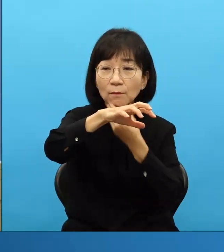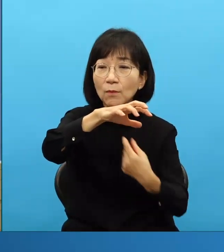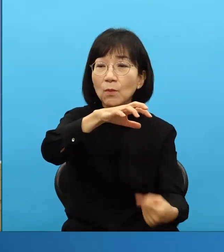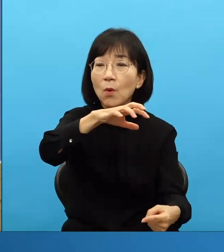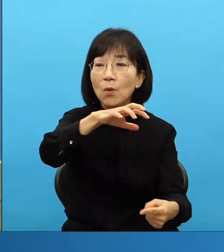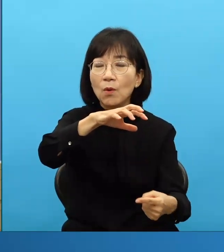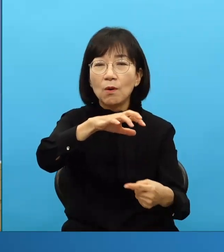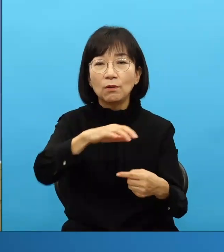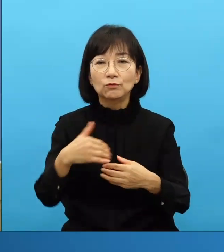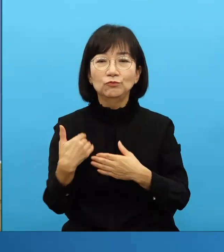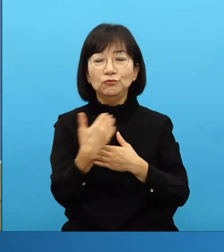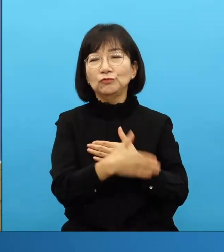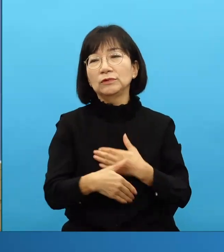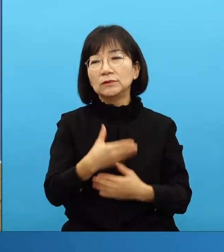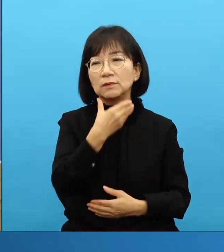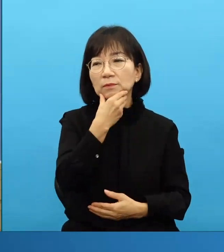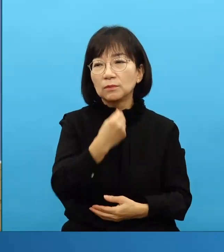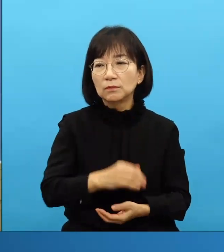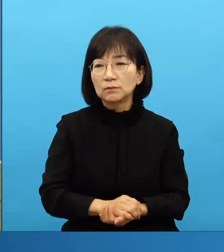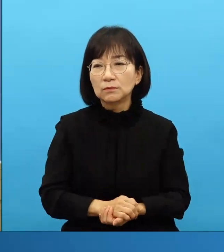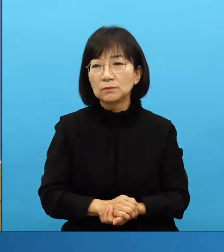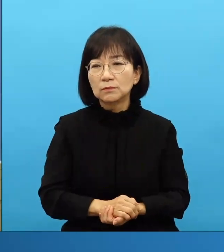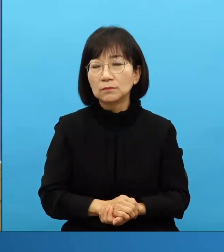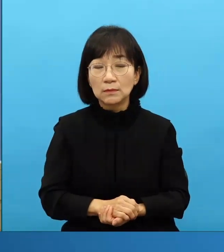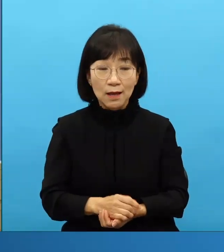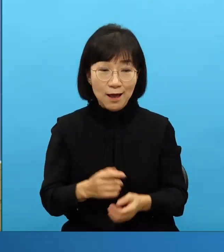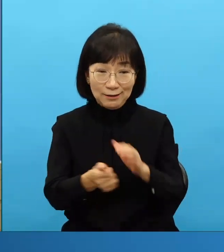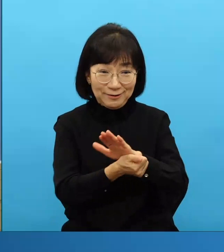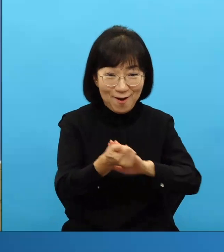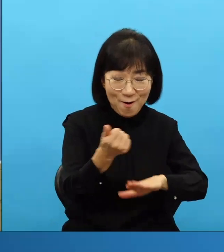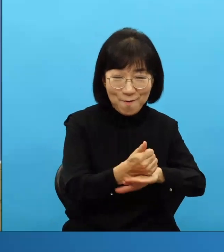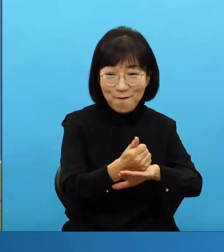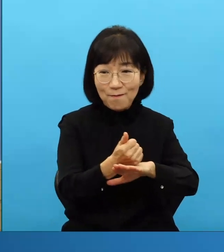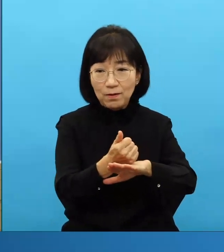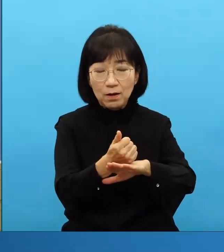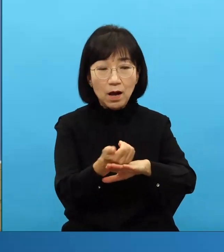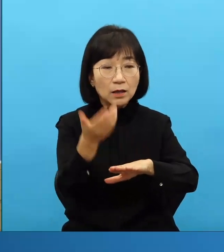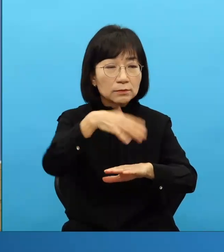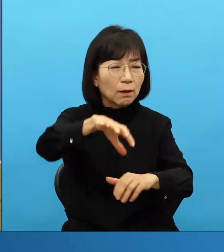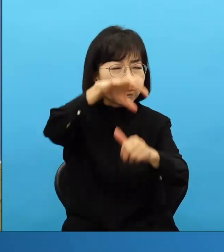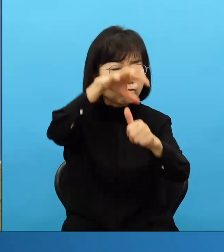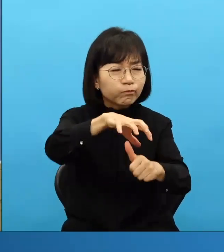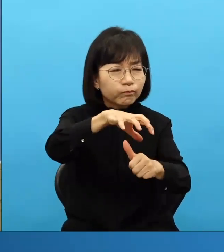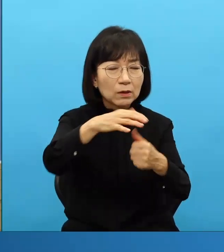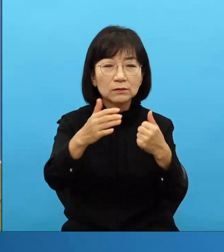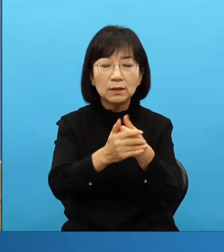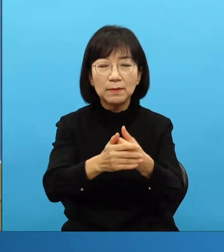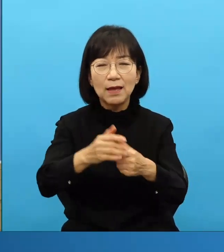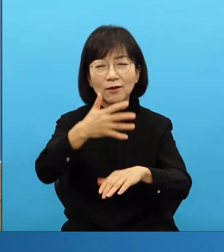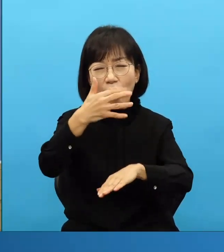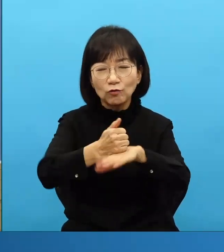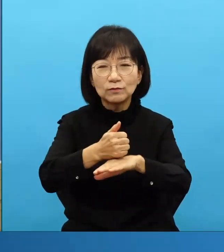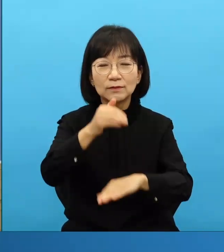joy. 이 속에서 성공한다? 결국은 바벨탑이에요. The fact that you're having some kind of victory or success inside of this, that is the Tower of